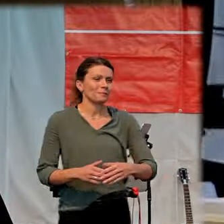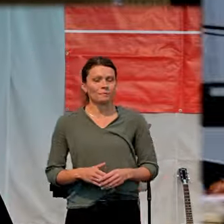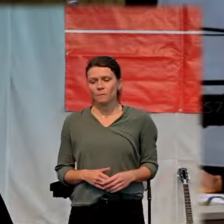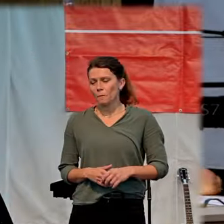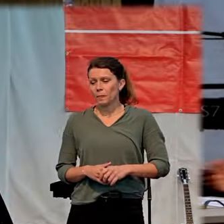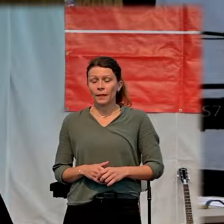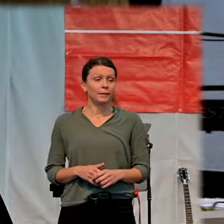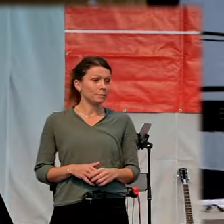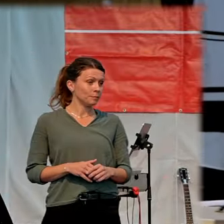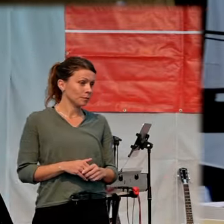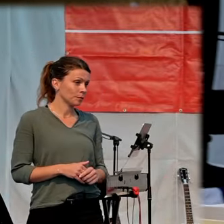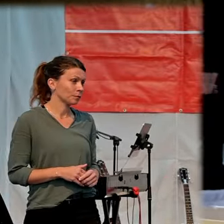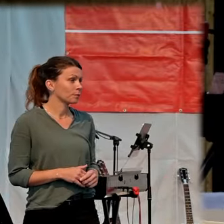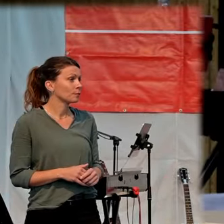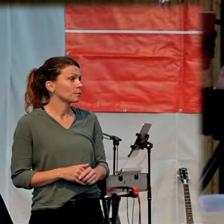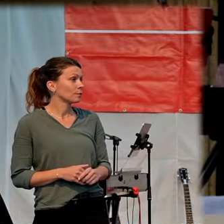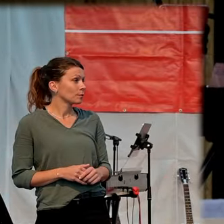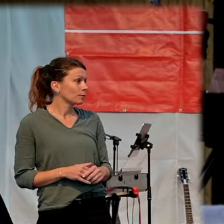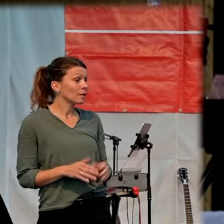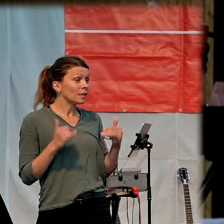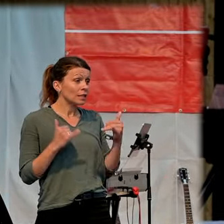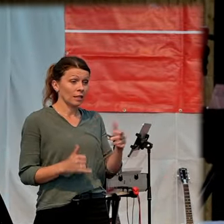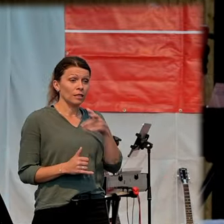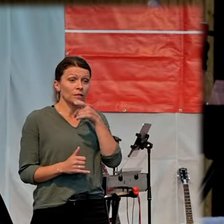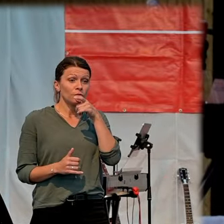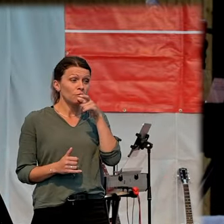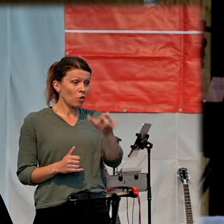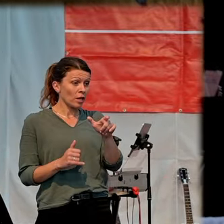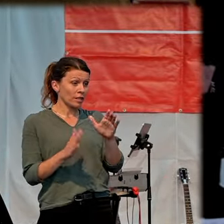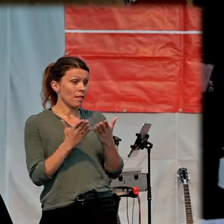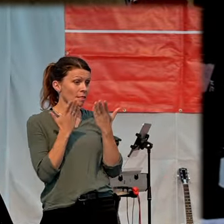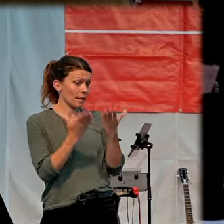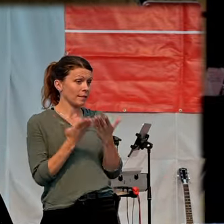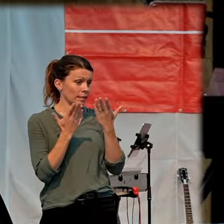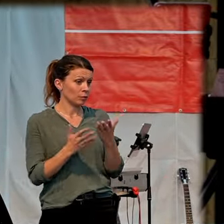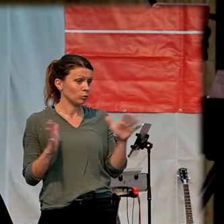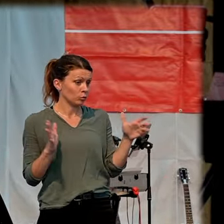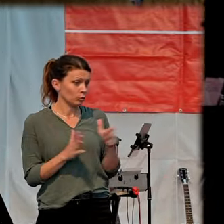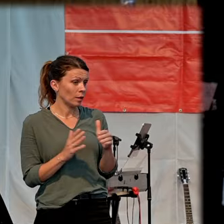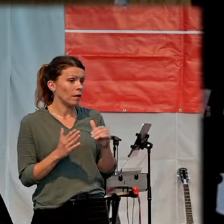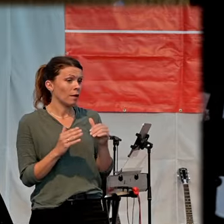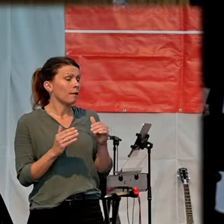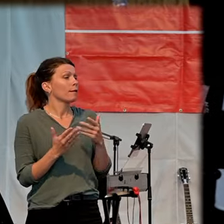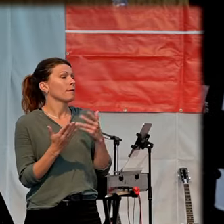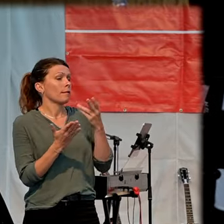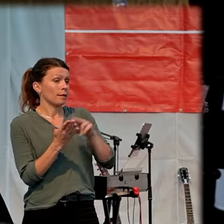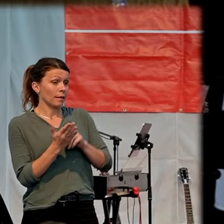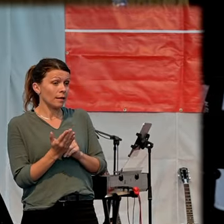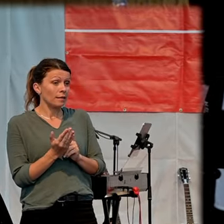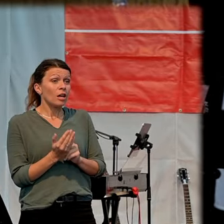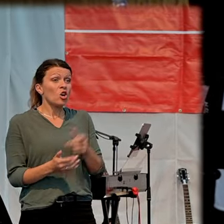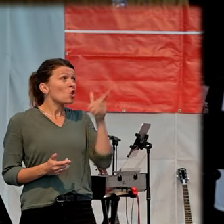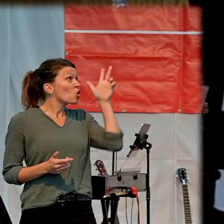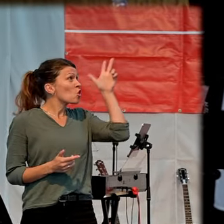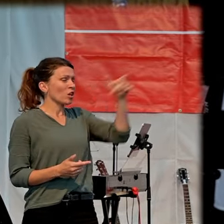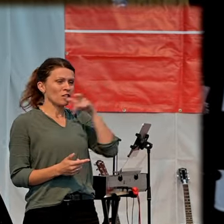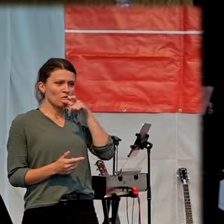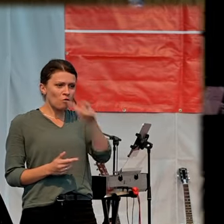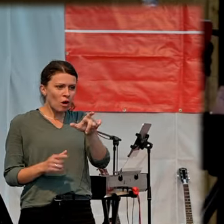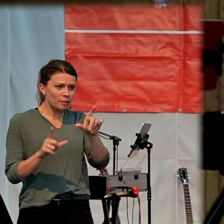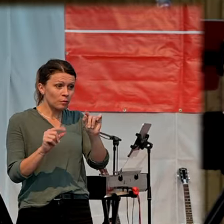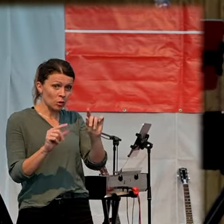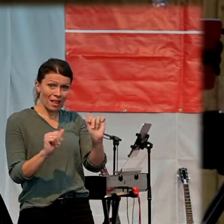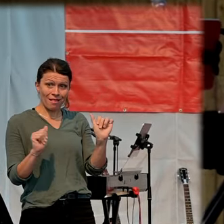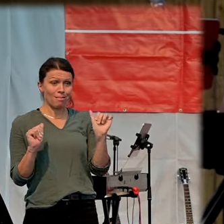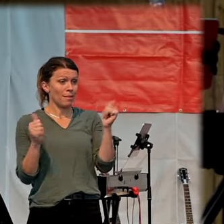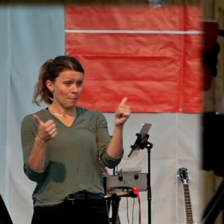Und nun möchte ich uns dieses Wort lesen. Das Wort Gottes ist also lebendig. Es ist